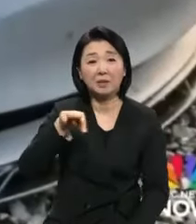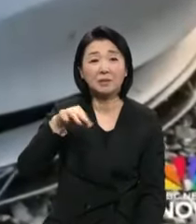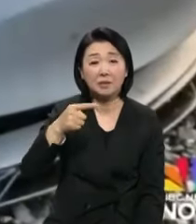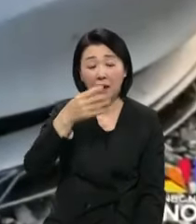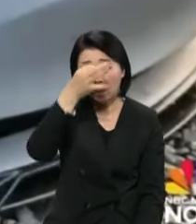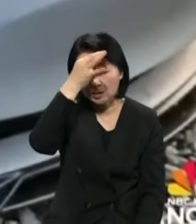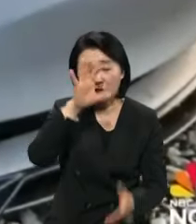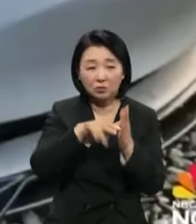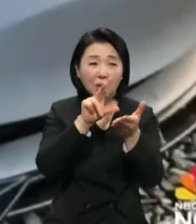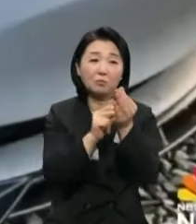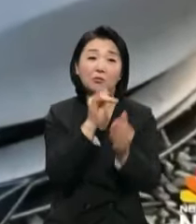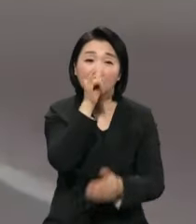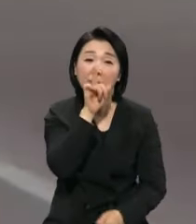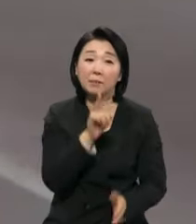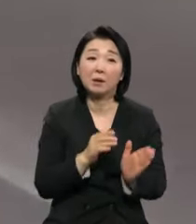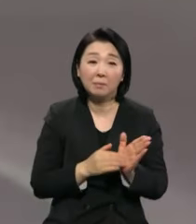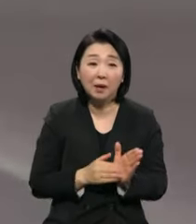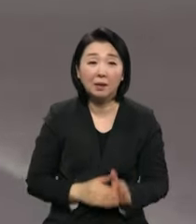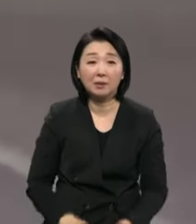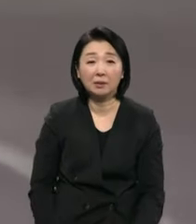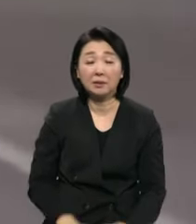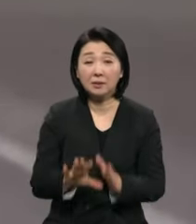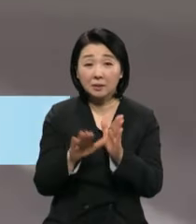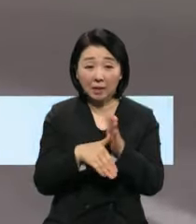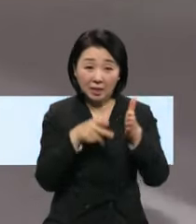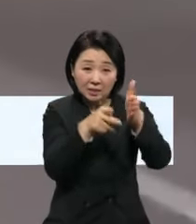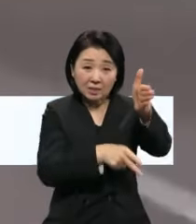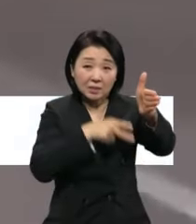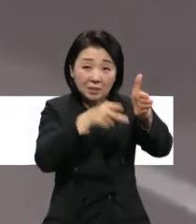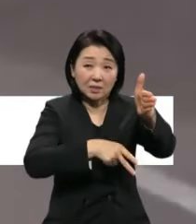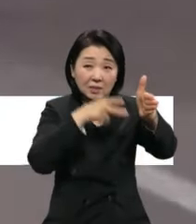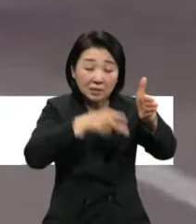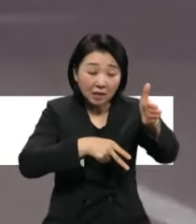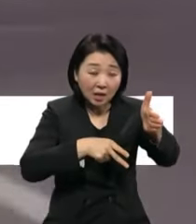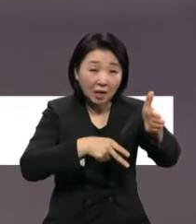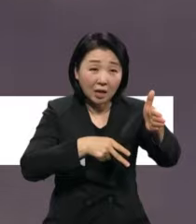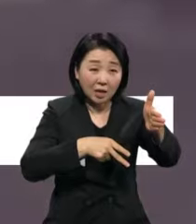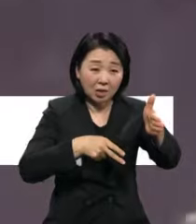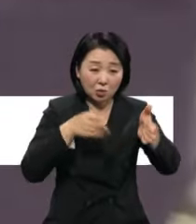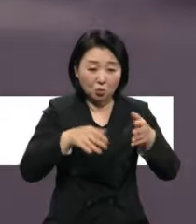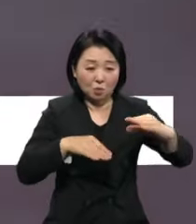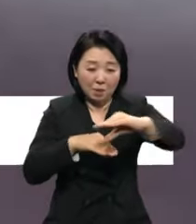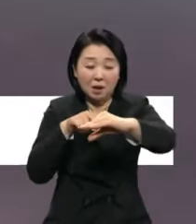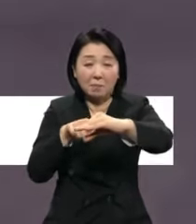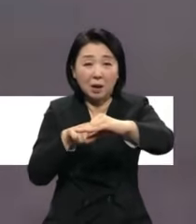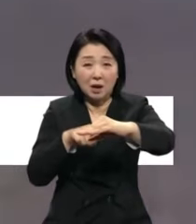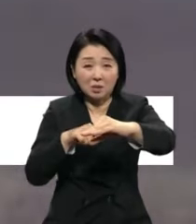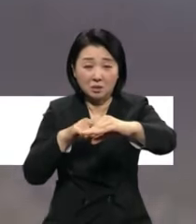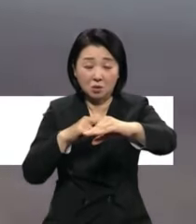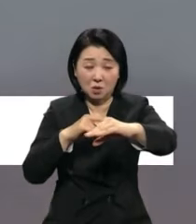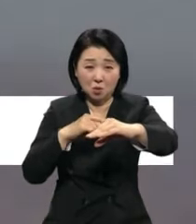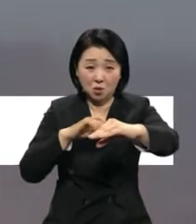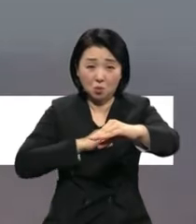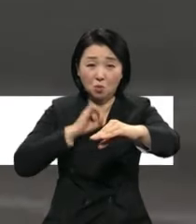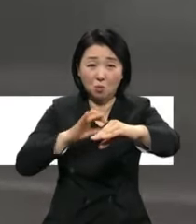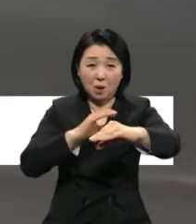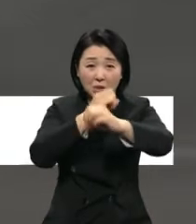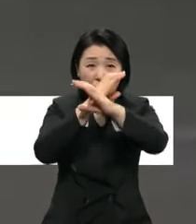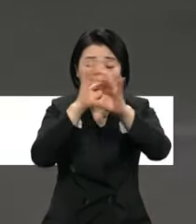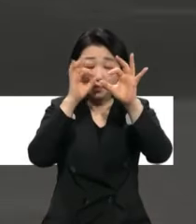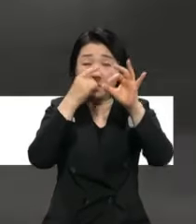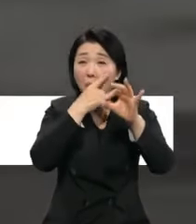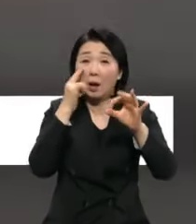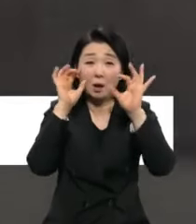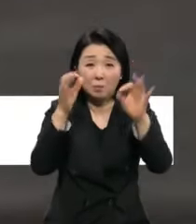있다고 주장하고 있습니다. 당시 기차가 도로를 가로막고 있었고 이를 경고하는 신호등은 육안으로도 충분히